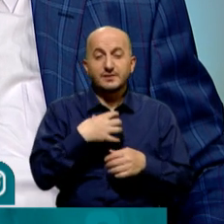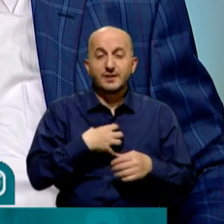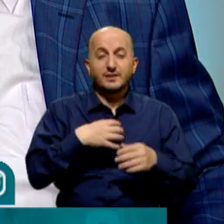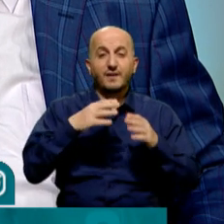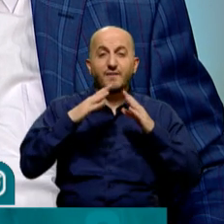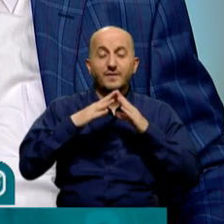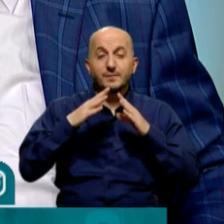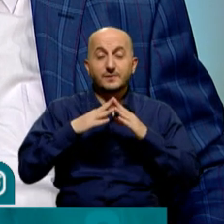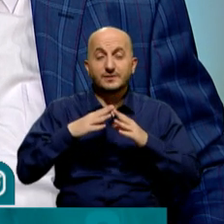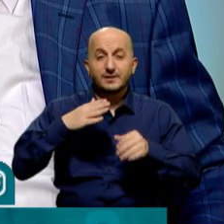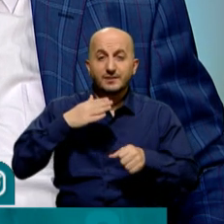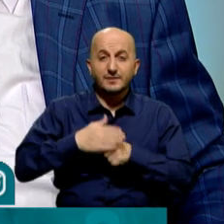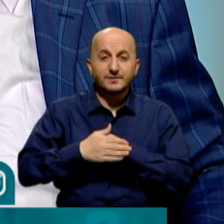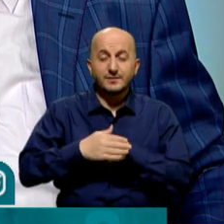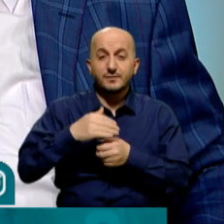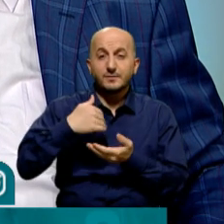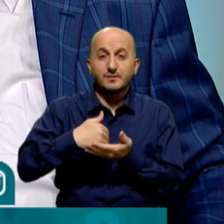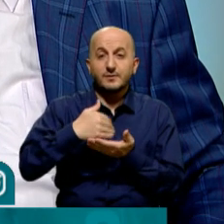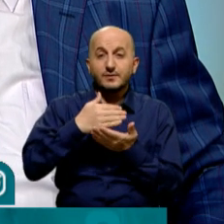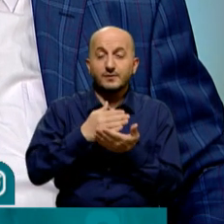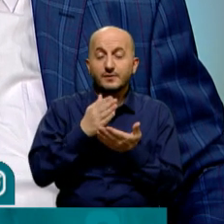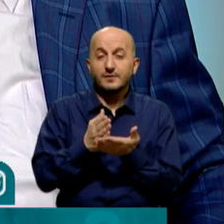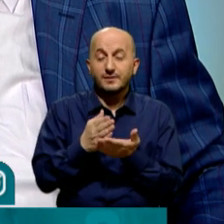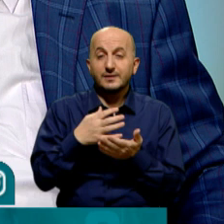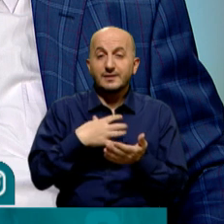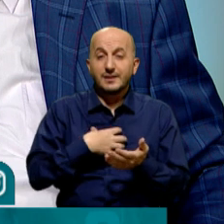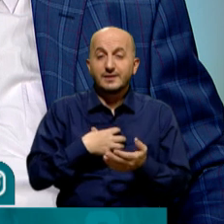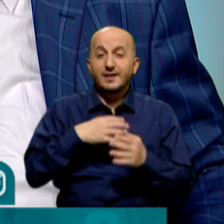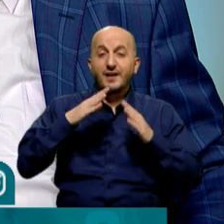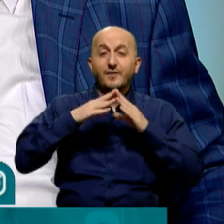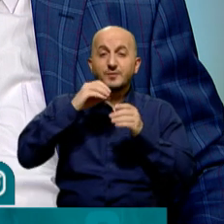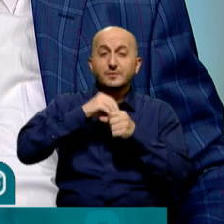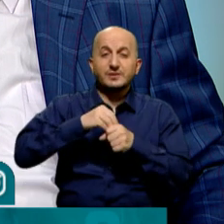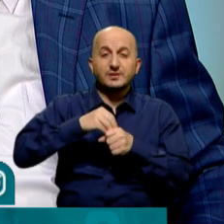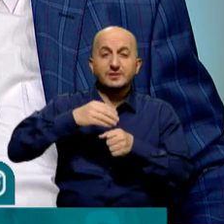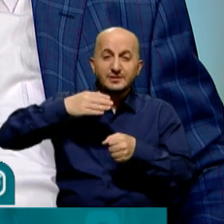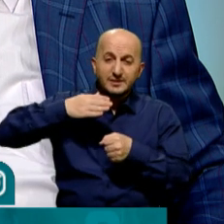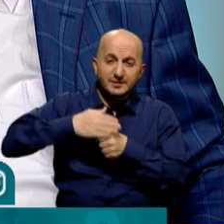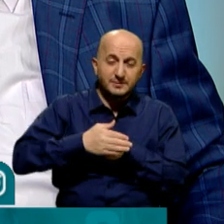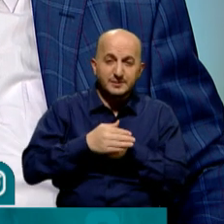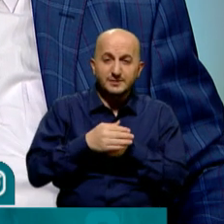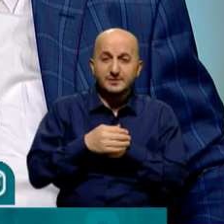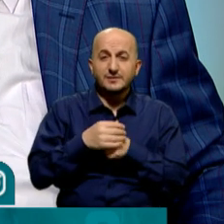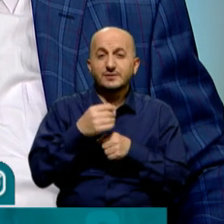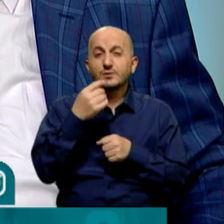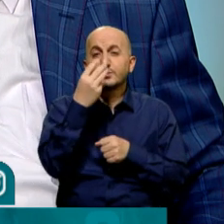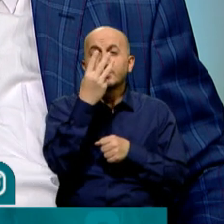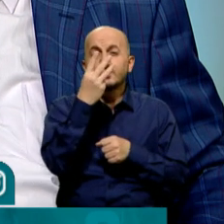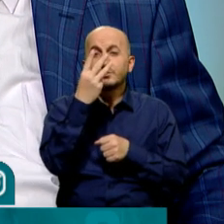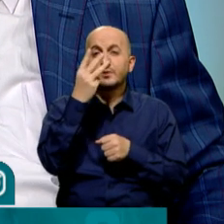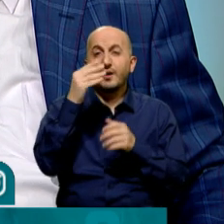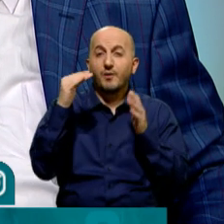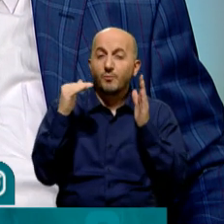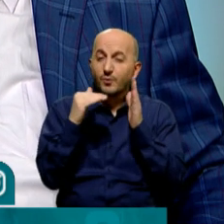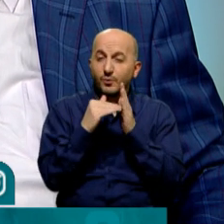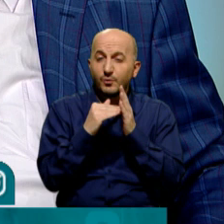evimizde. Şimdi bunun pay şeyi kendi evimize kestiğimizde üçte biri dağıtma, üçte biri gelenlere